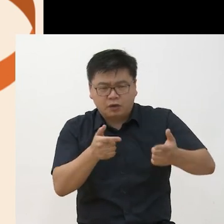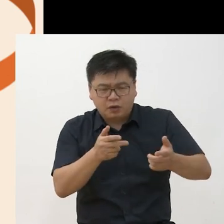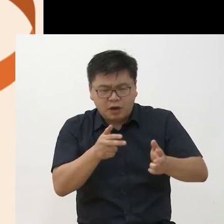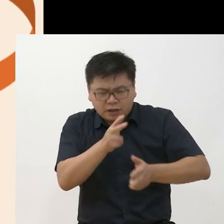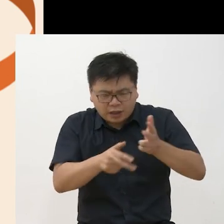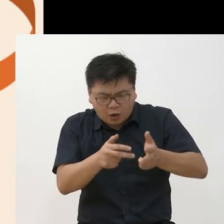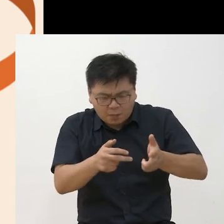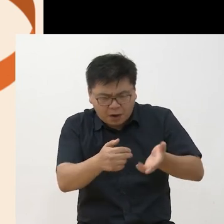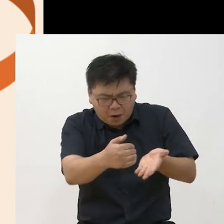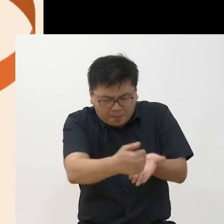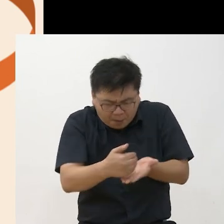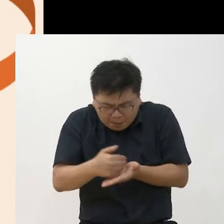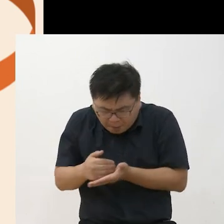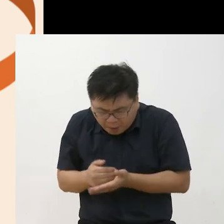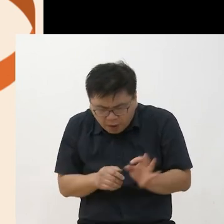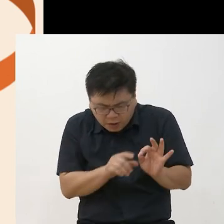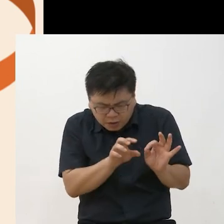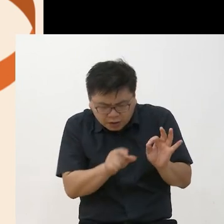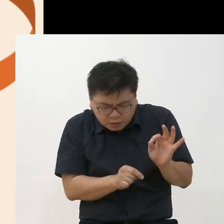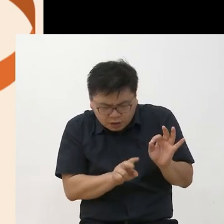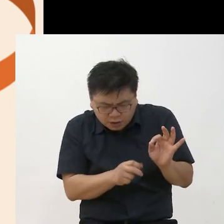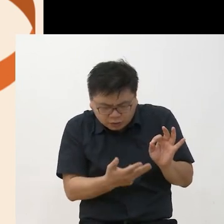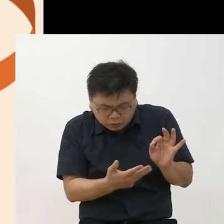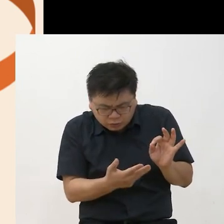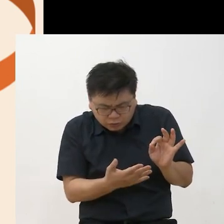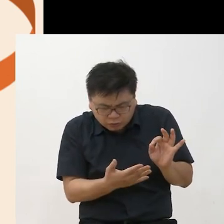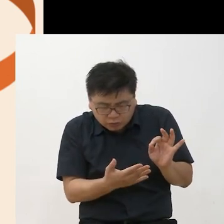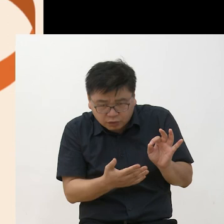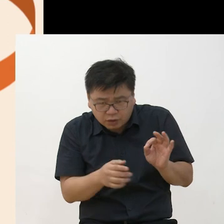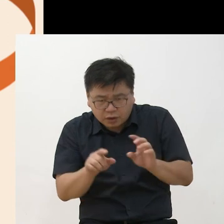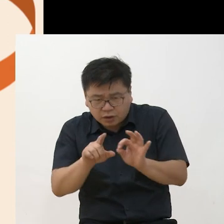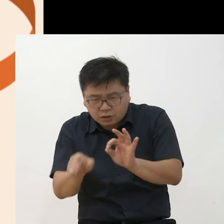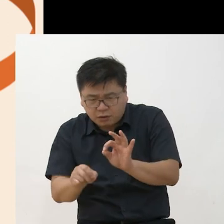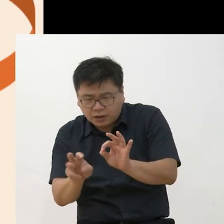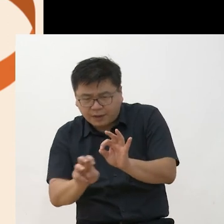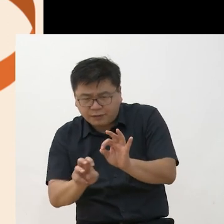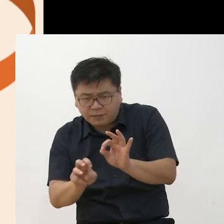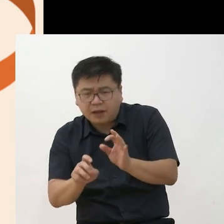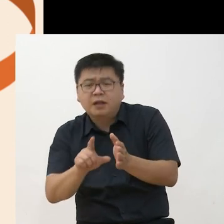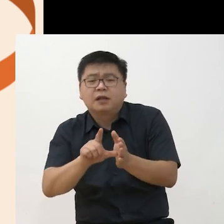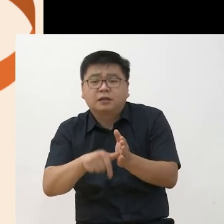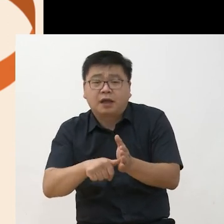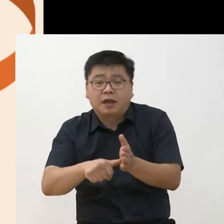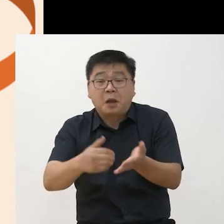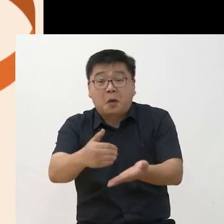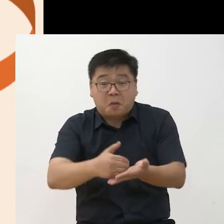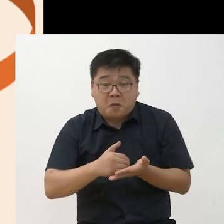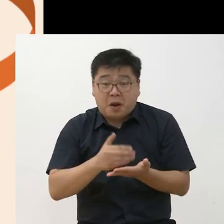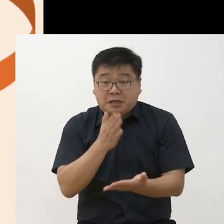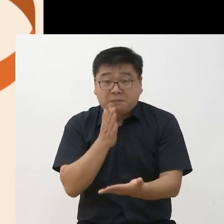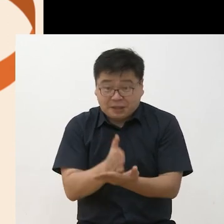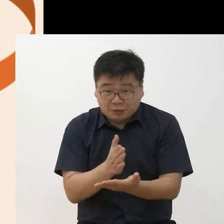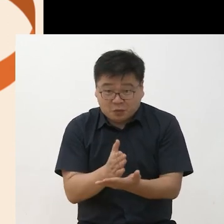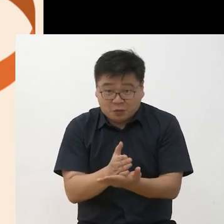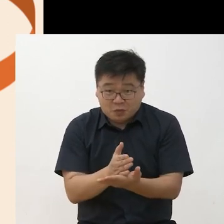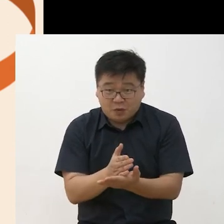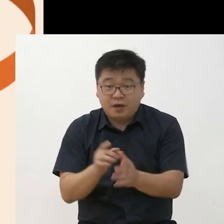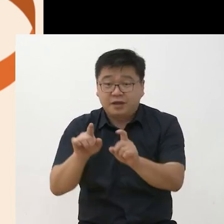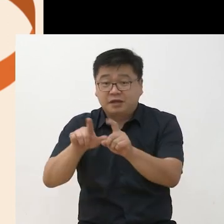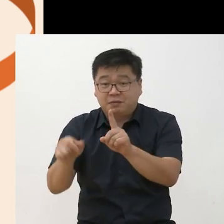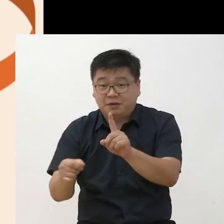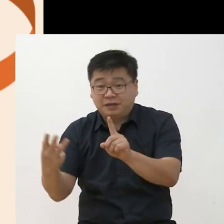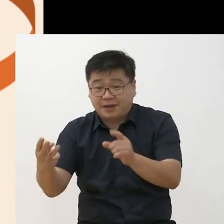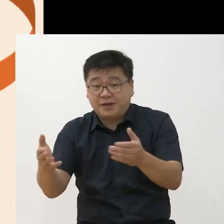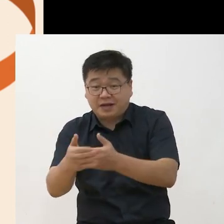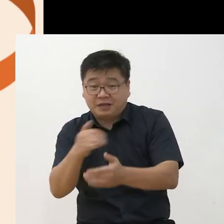몰리는 10월 29일과 10월 30일은 좀 가급적 신나는 예술여행 신청 단체는 좀